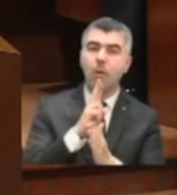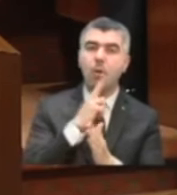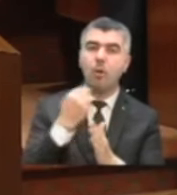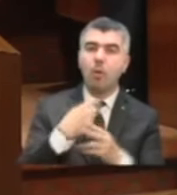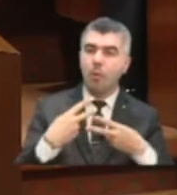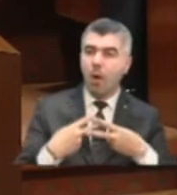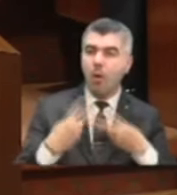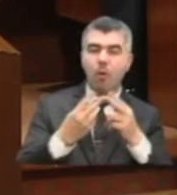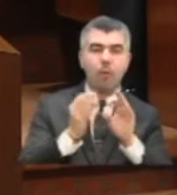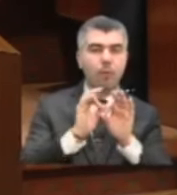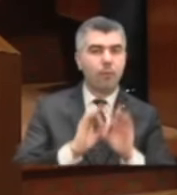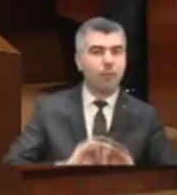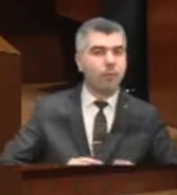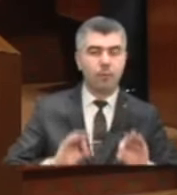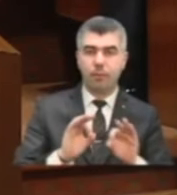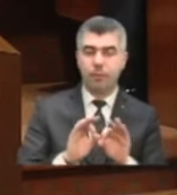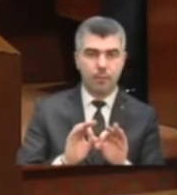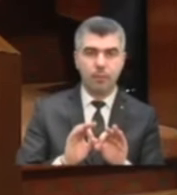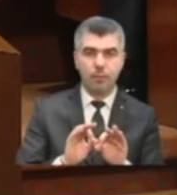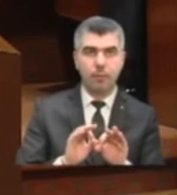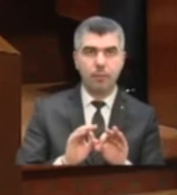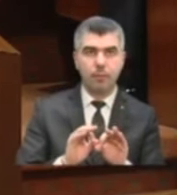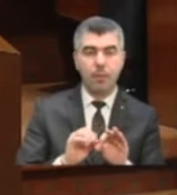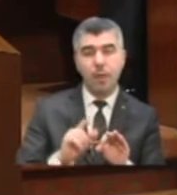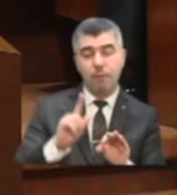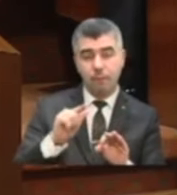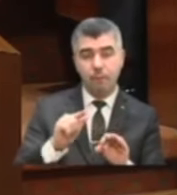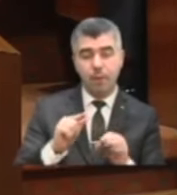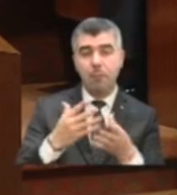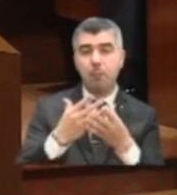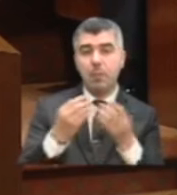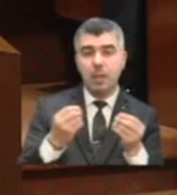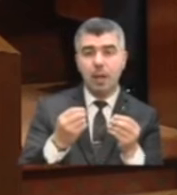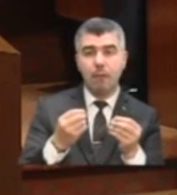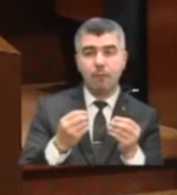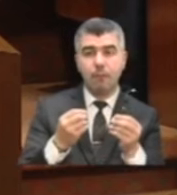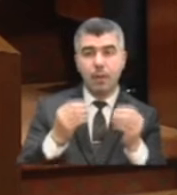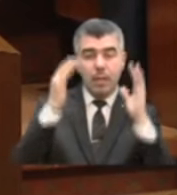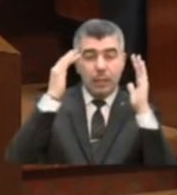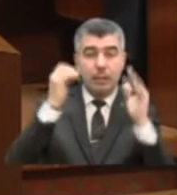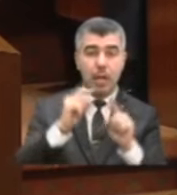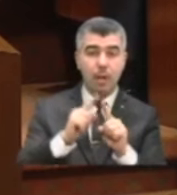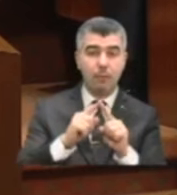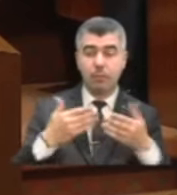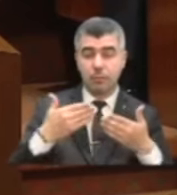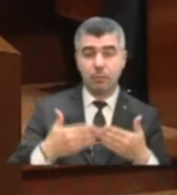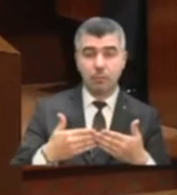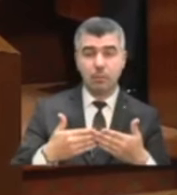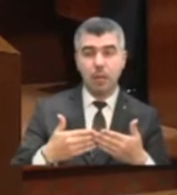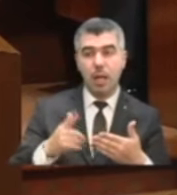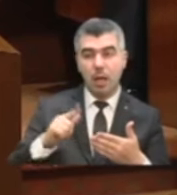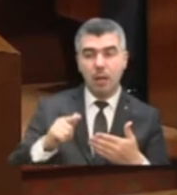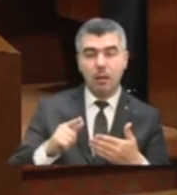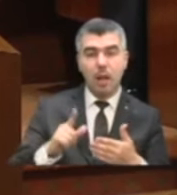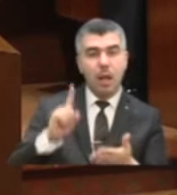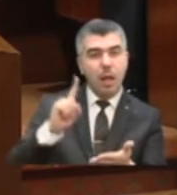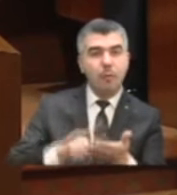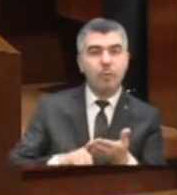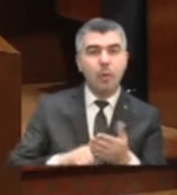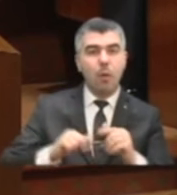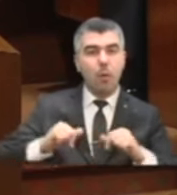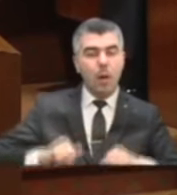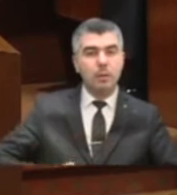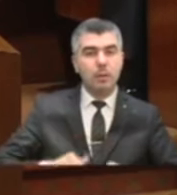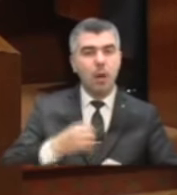تتكلم حول الهجمه الشرسه اللي كانت على مجموعه من الانشطه الثقافيه في البلاد. اليوم لابد لكم السيد الوزير تبذلوا جهد انكم